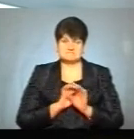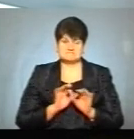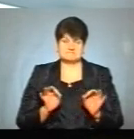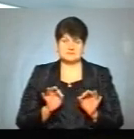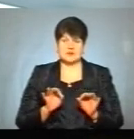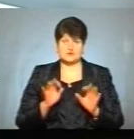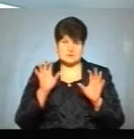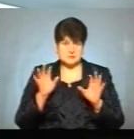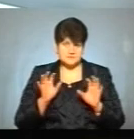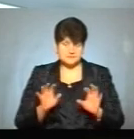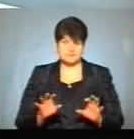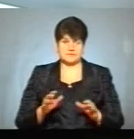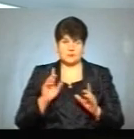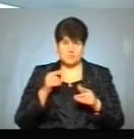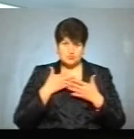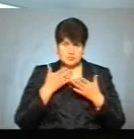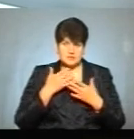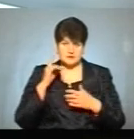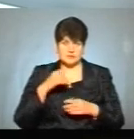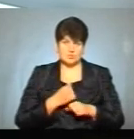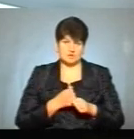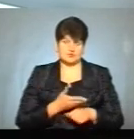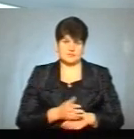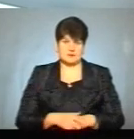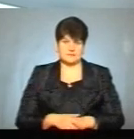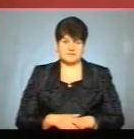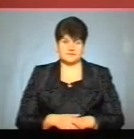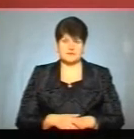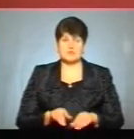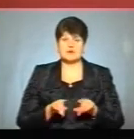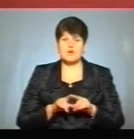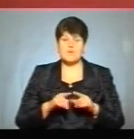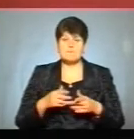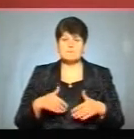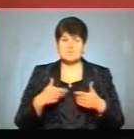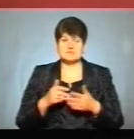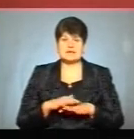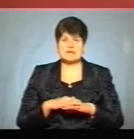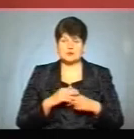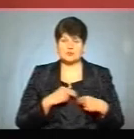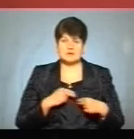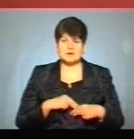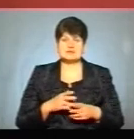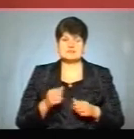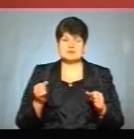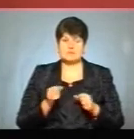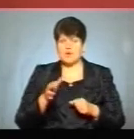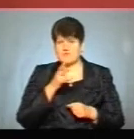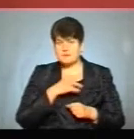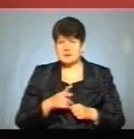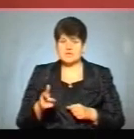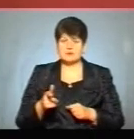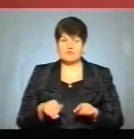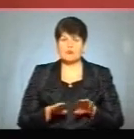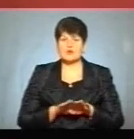добре чинне законодавство, вміють його читати, вміють працювати з ним. Водночас пропозиції на ринку праці саме приблизно в зимовий період,